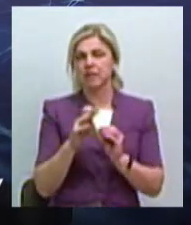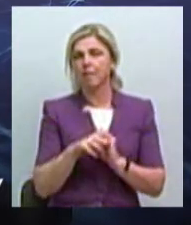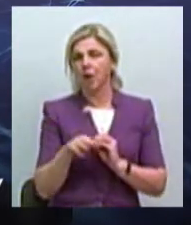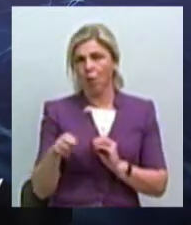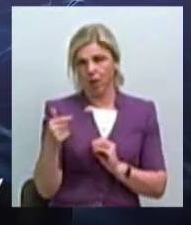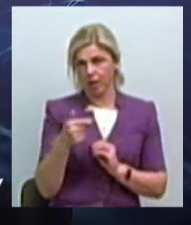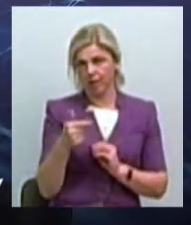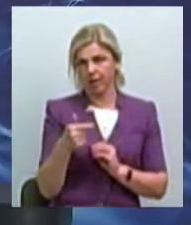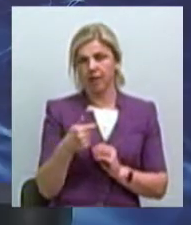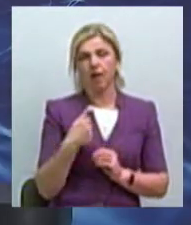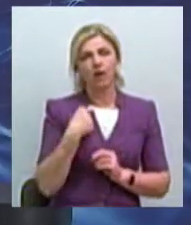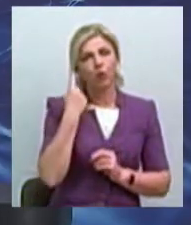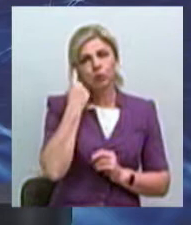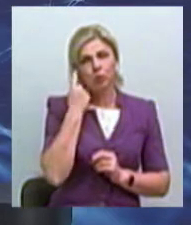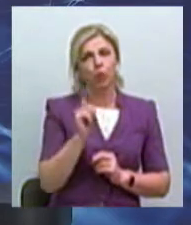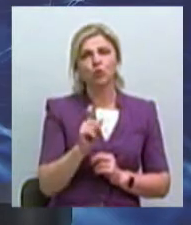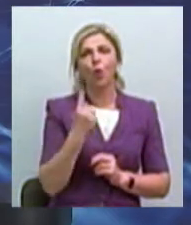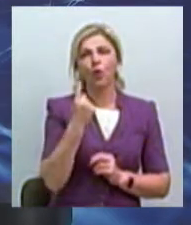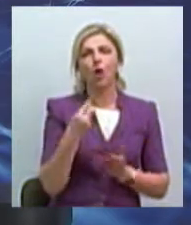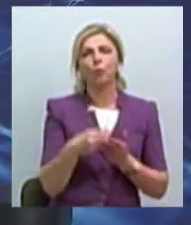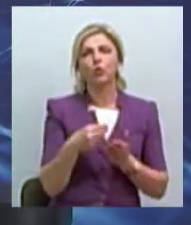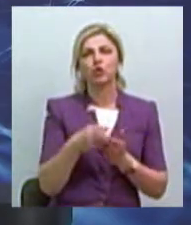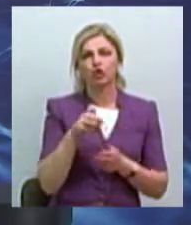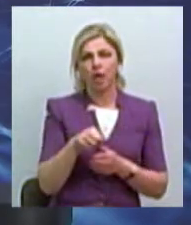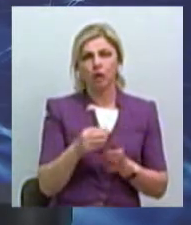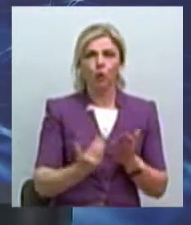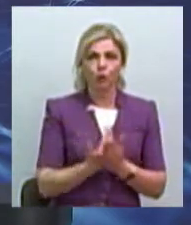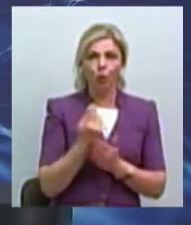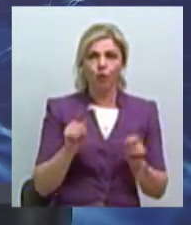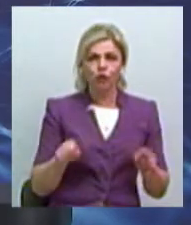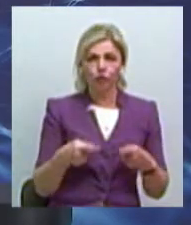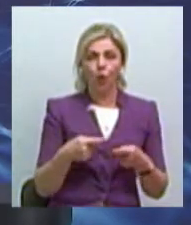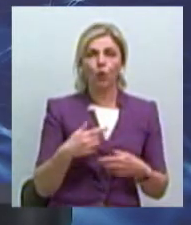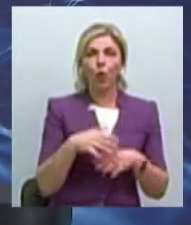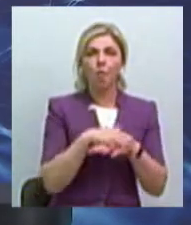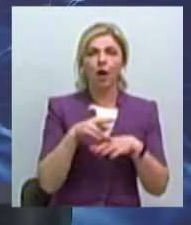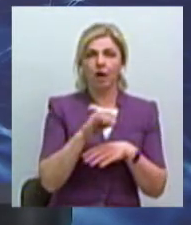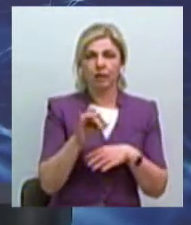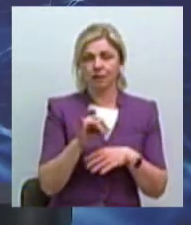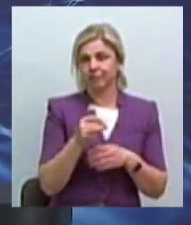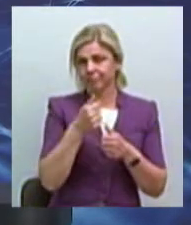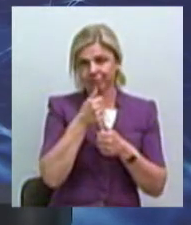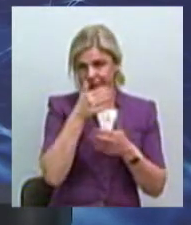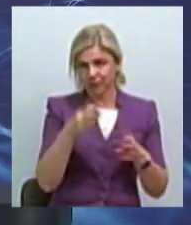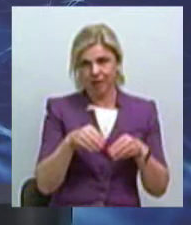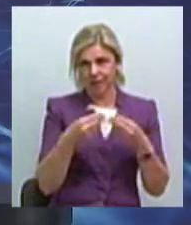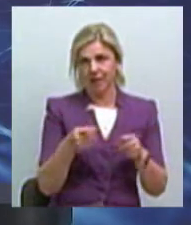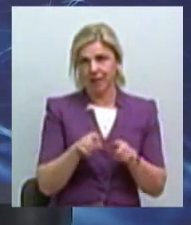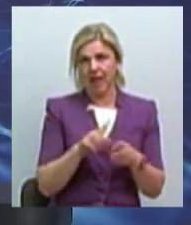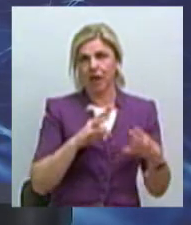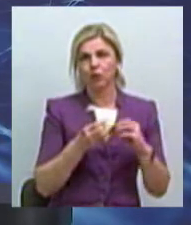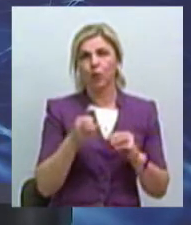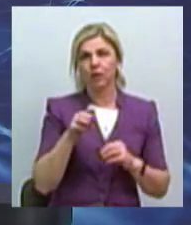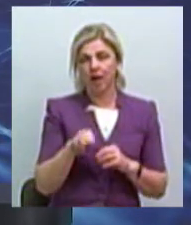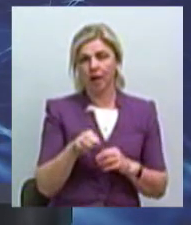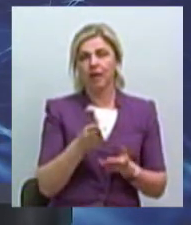Я не думаю, що ні один бюджет новоствореної громади не дасть таких результатів, тому що є